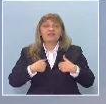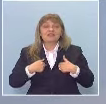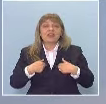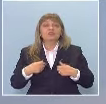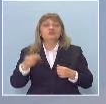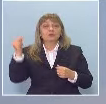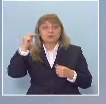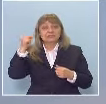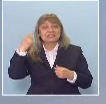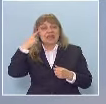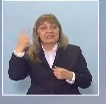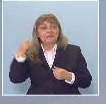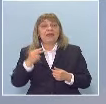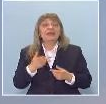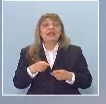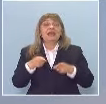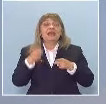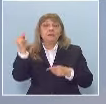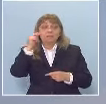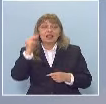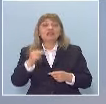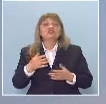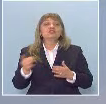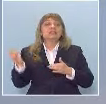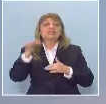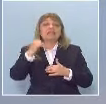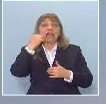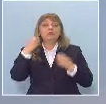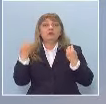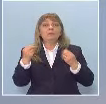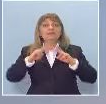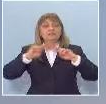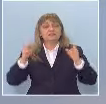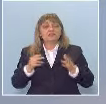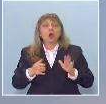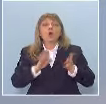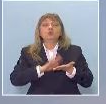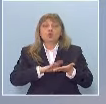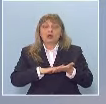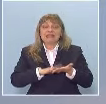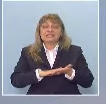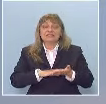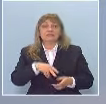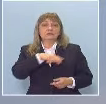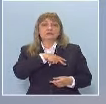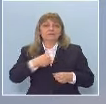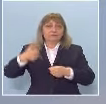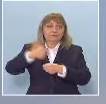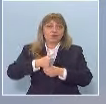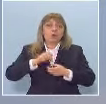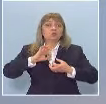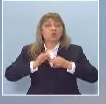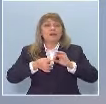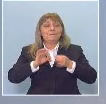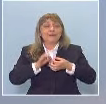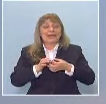ментална аритметика за деца. И българчетата са най-добрите в света. Доказват го поредните им призови места от Олимпиадата